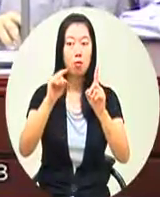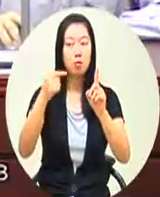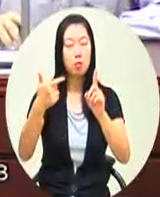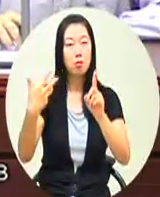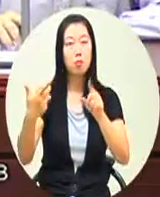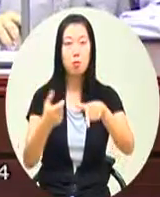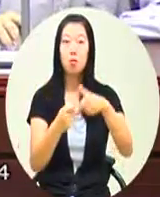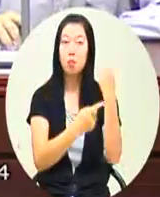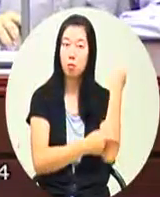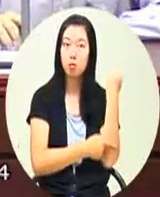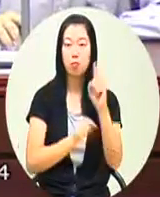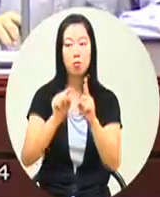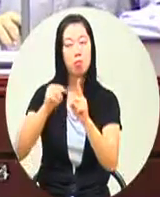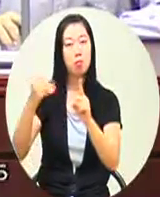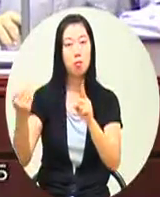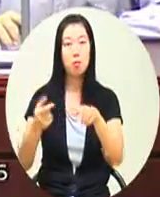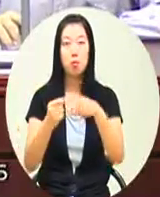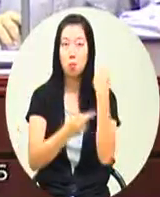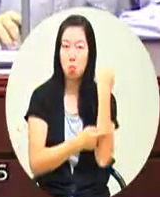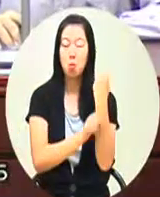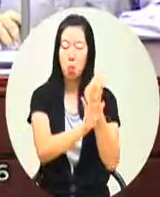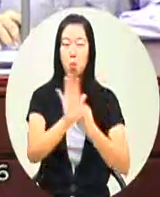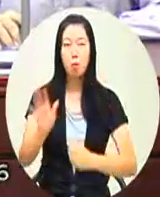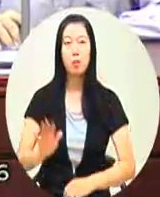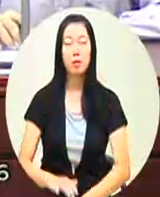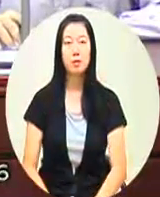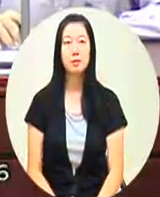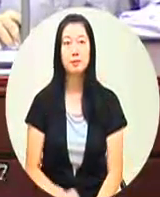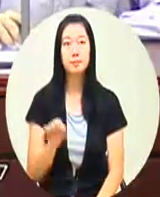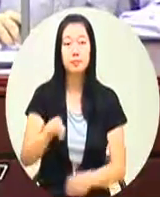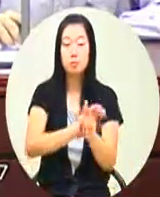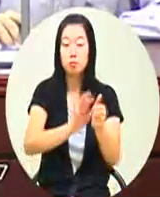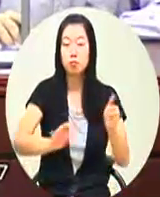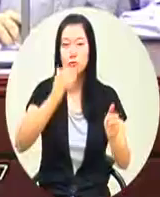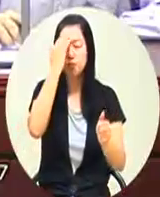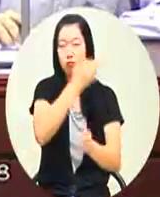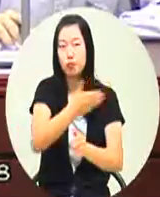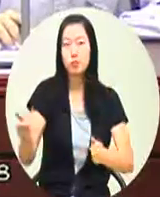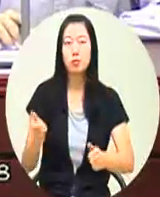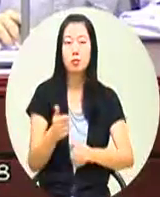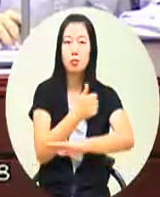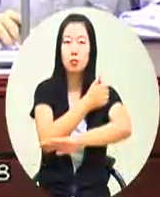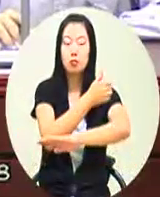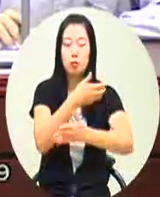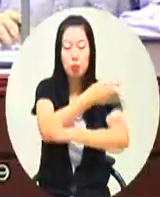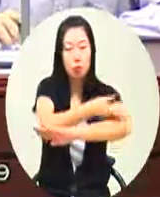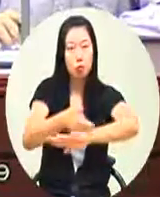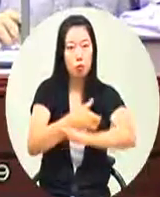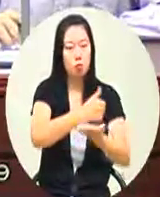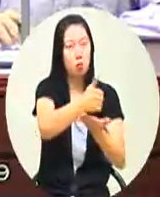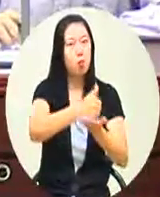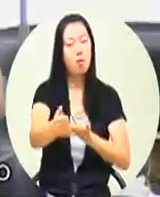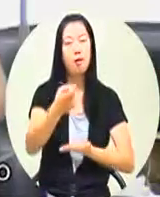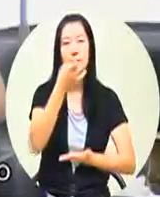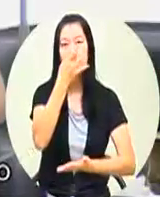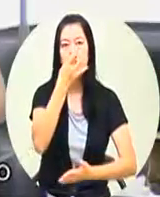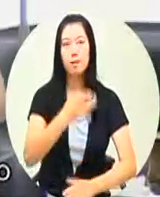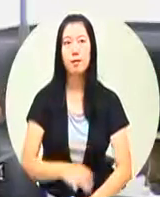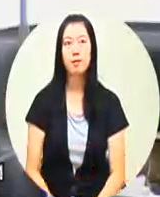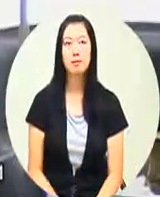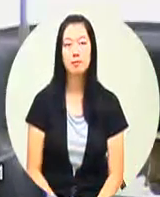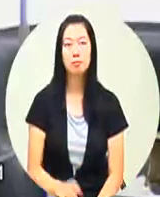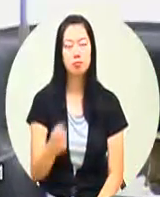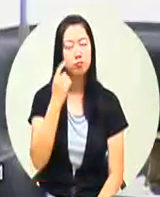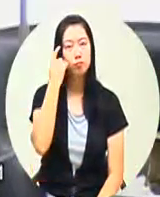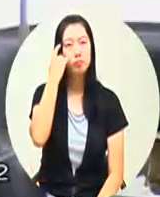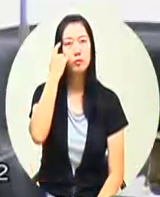1.6公尺、1.9公尺都有，所以这个部分会造成目前的这个排洪效果就没有办法那么好。 局长哦，我刚刚哦，你点啊，